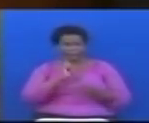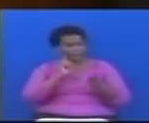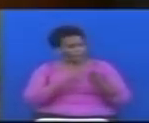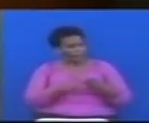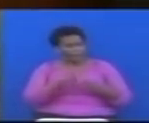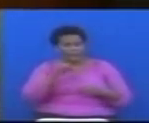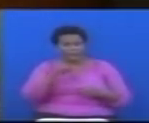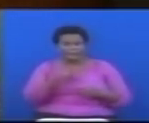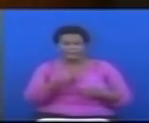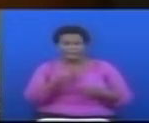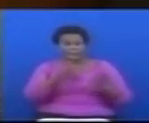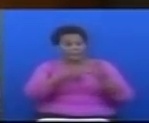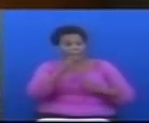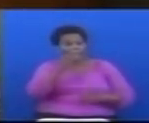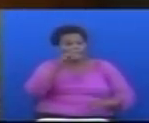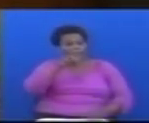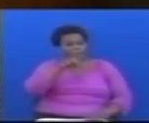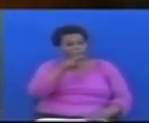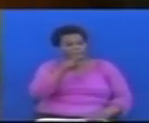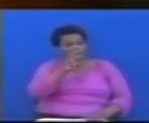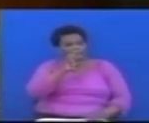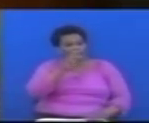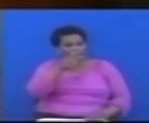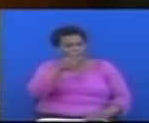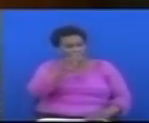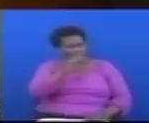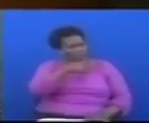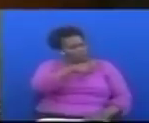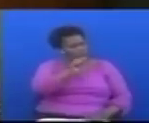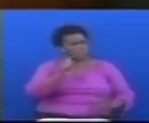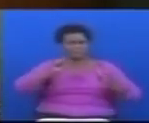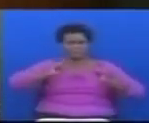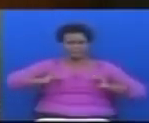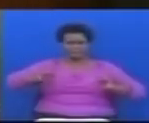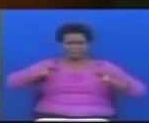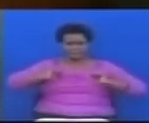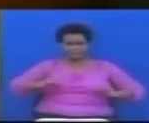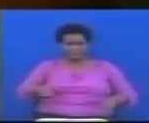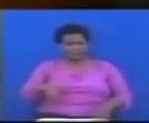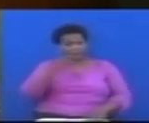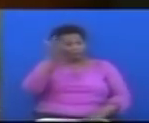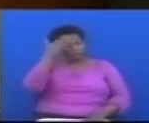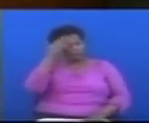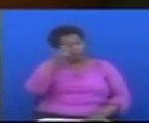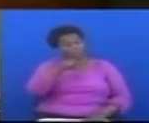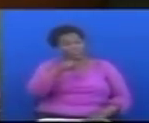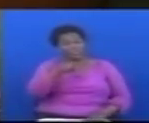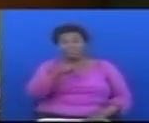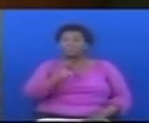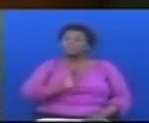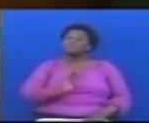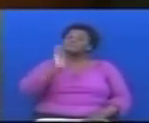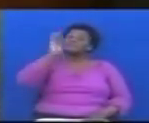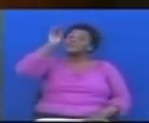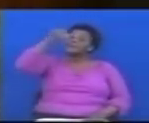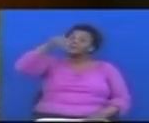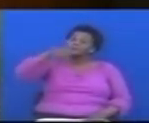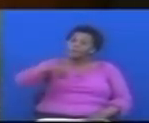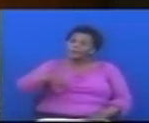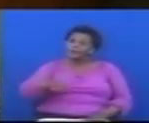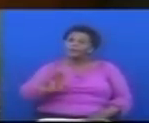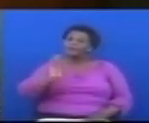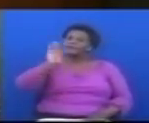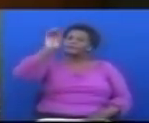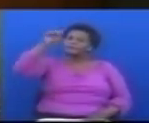Mgeta, tarafa ya Mgeta, kama ulivyotembelea miaka ya nyuma, landscape yake bado ni ile ile, ni milimani na watu wanaishi milimani. Kwa